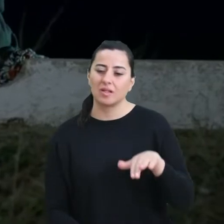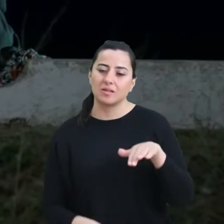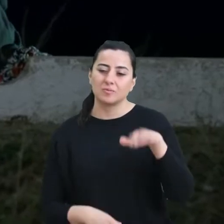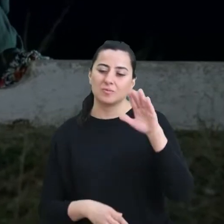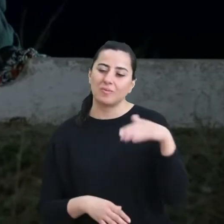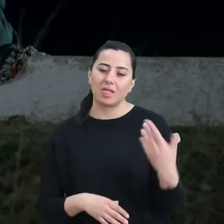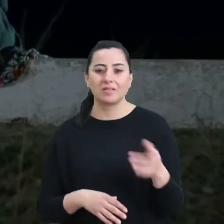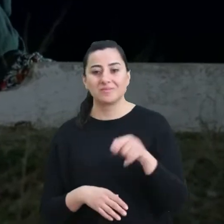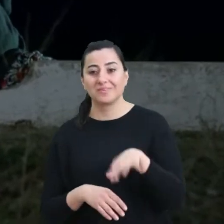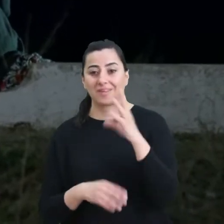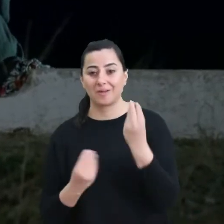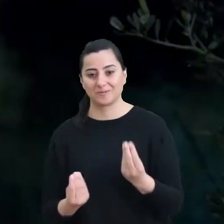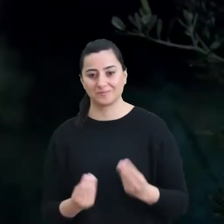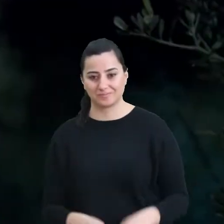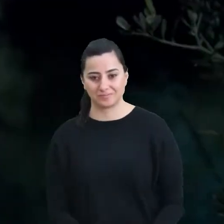Çocukluğumdakinden bile güzel.